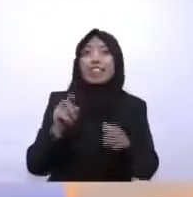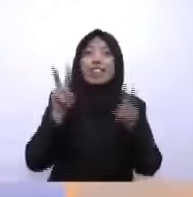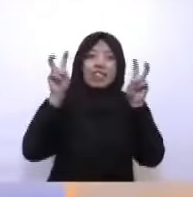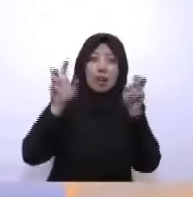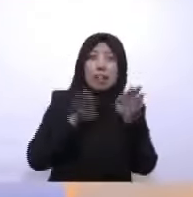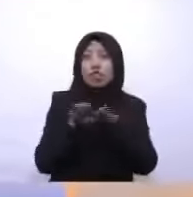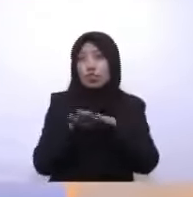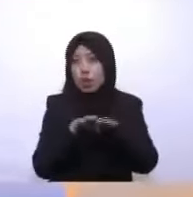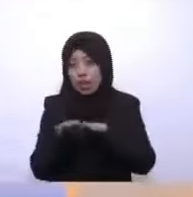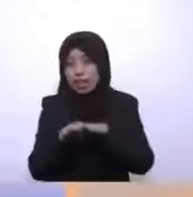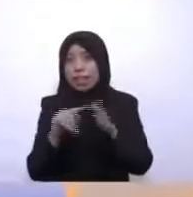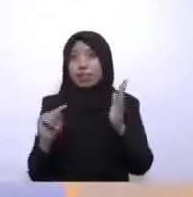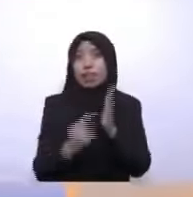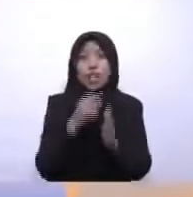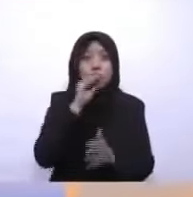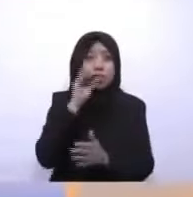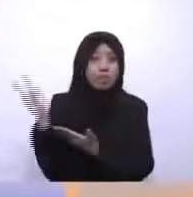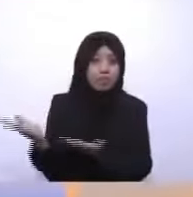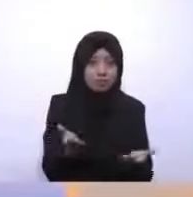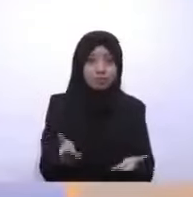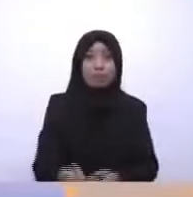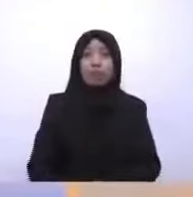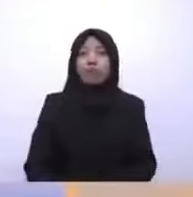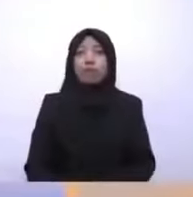dipilih, dimulai saat Anda berbicara.